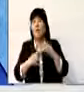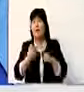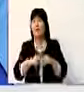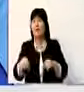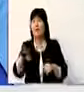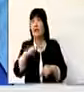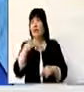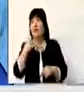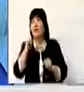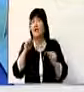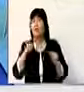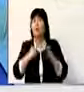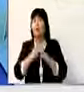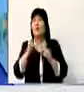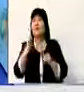греции среди спортсменов до 14 лет